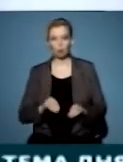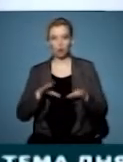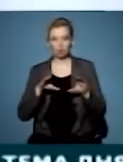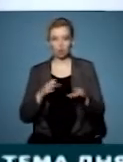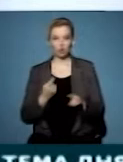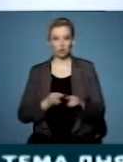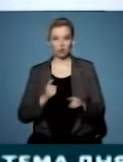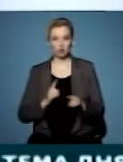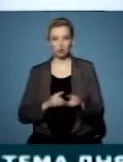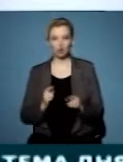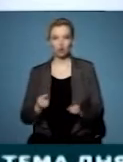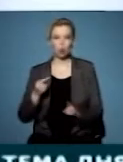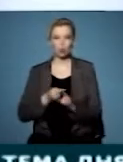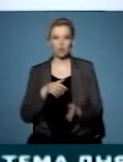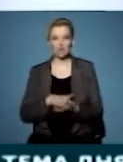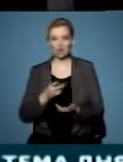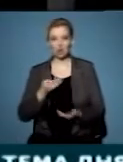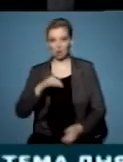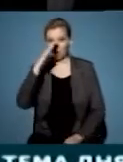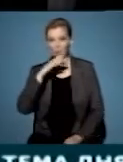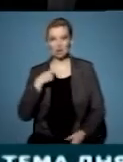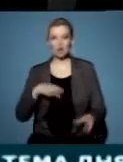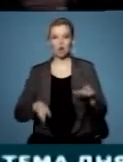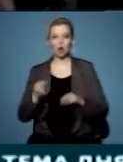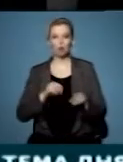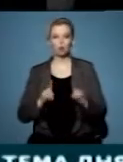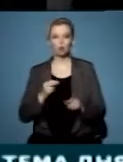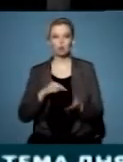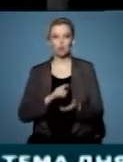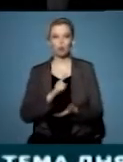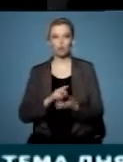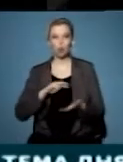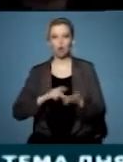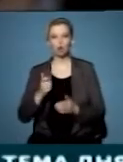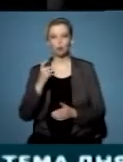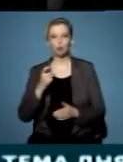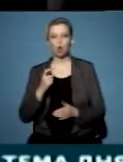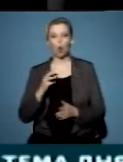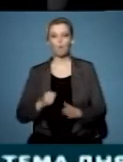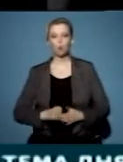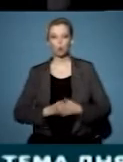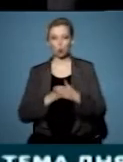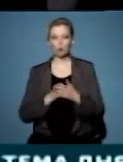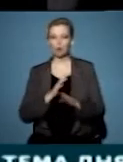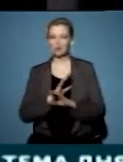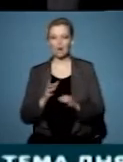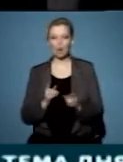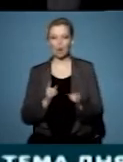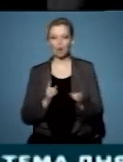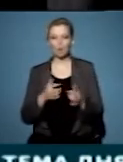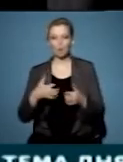тобто це додаткові витрати для батьків. Я рахую, що тариф має бути економічно обґрунтований, а не